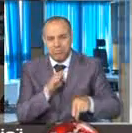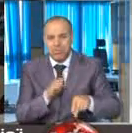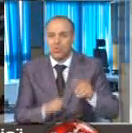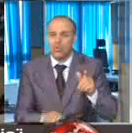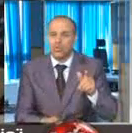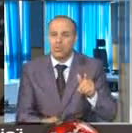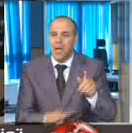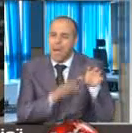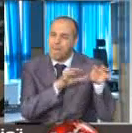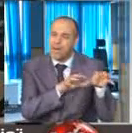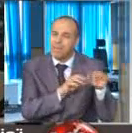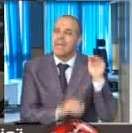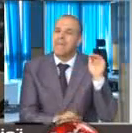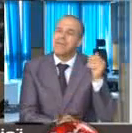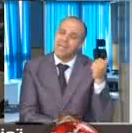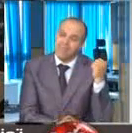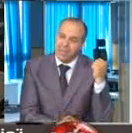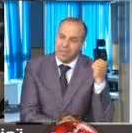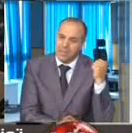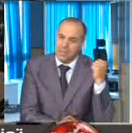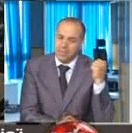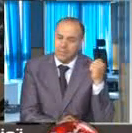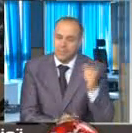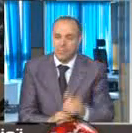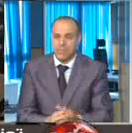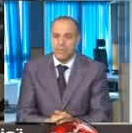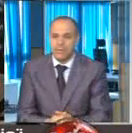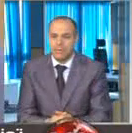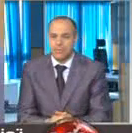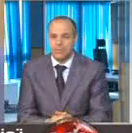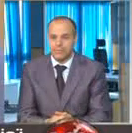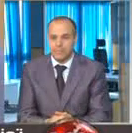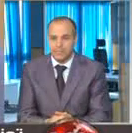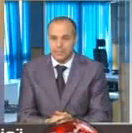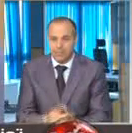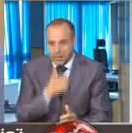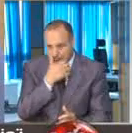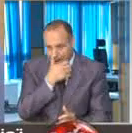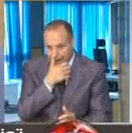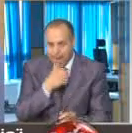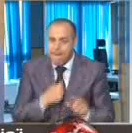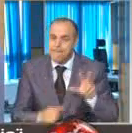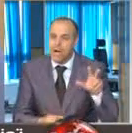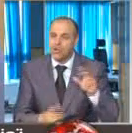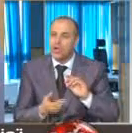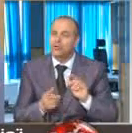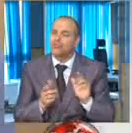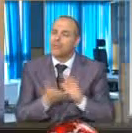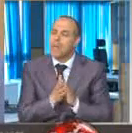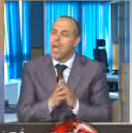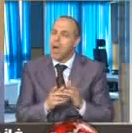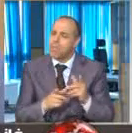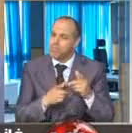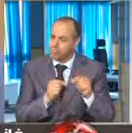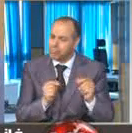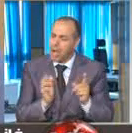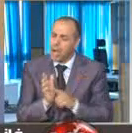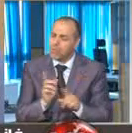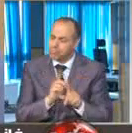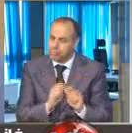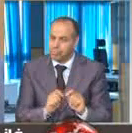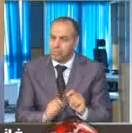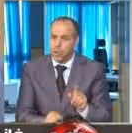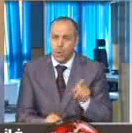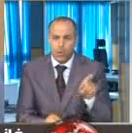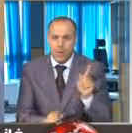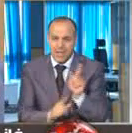على حارس مرمى مستقبل المرسى يوسف الترابلسي. الملعب التونسي جمعية محترمة وتحترم القوانين، وكان انتوما